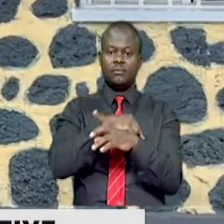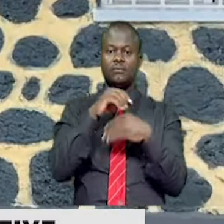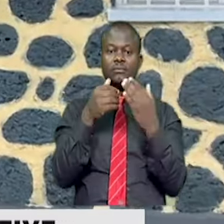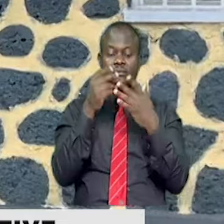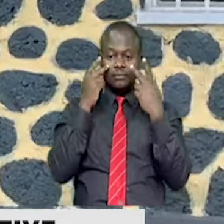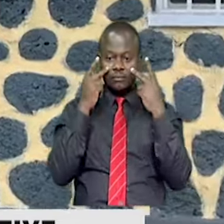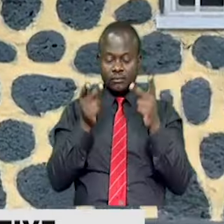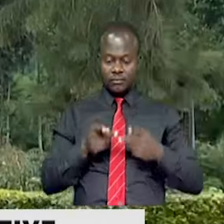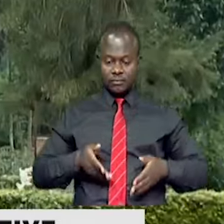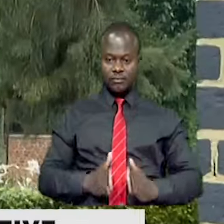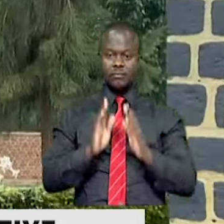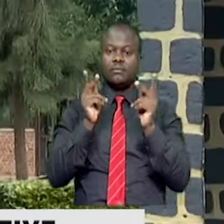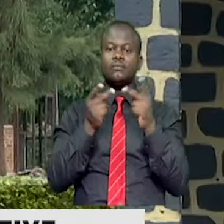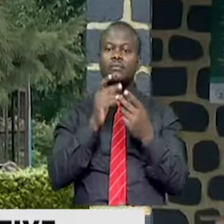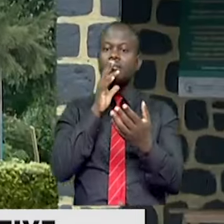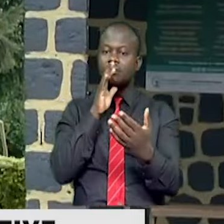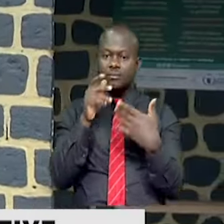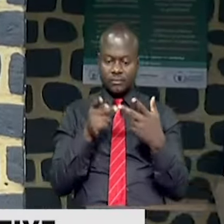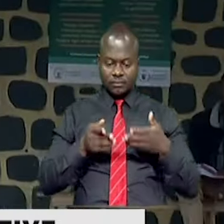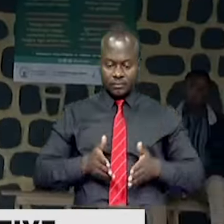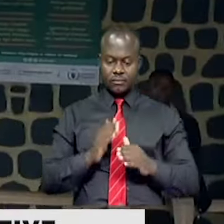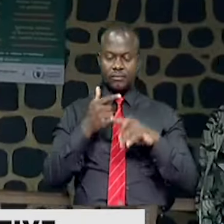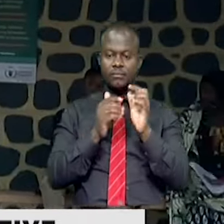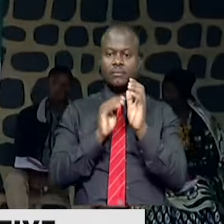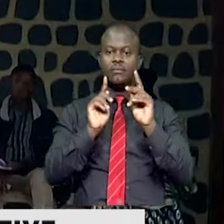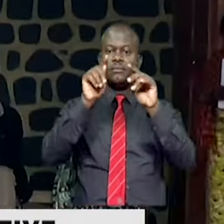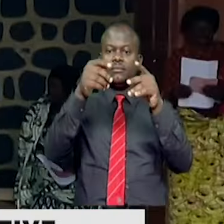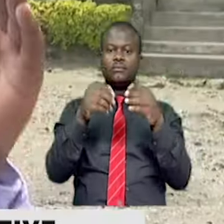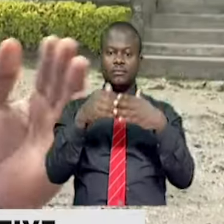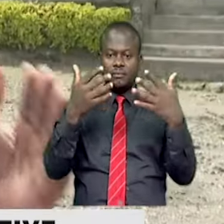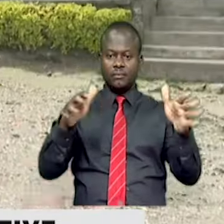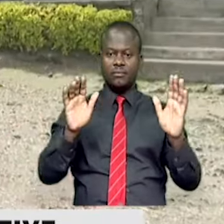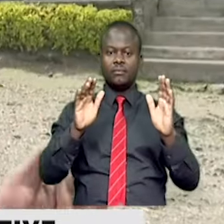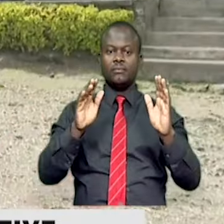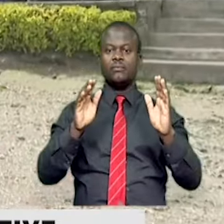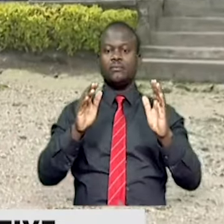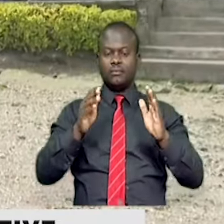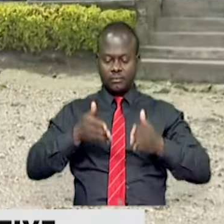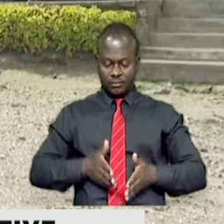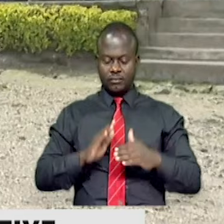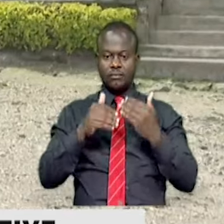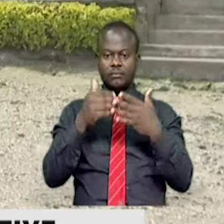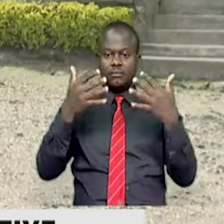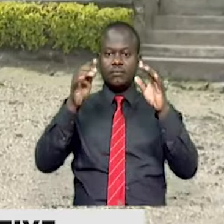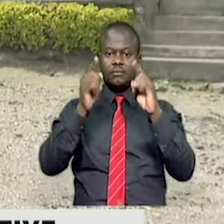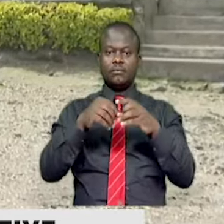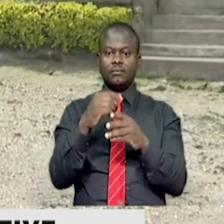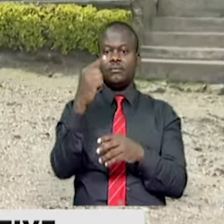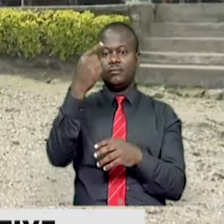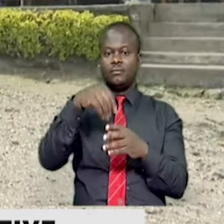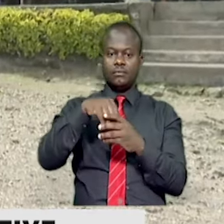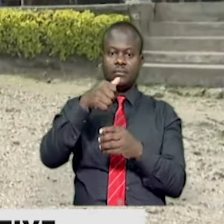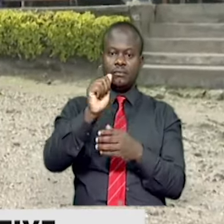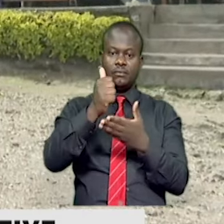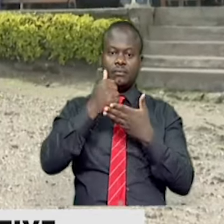materinite aho bategererezaga aho babyariraga naho bajya bamaje kubyara ibyo byumba uko ari bitatu byaba bibonetse kimwe muri byo gishobora